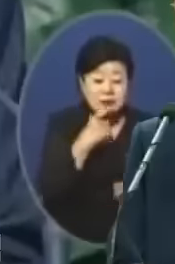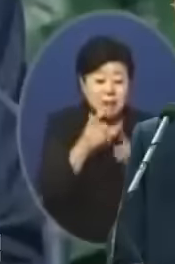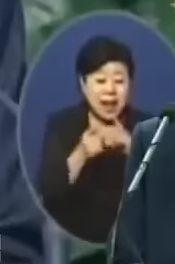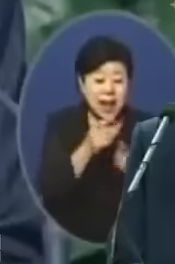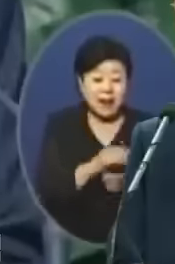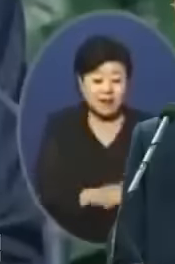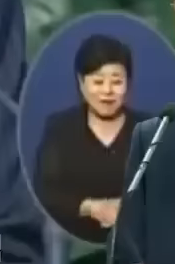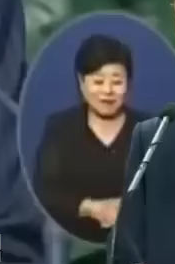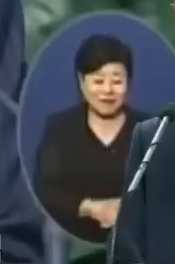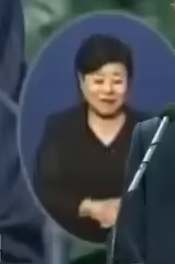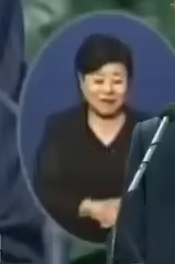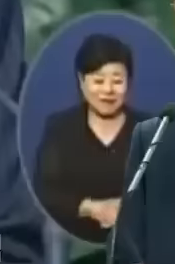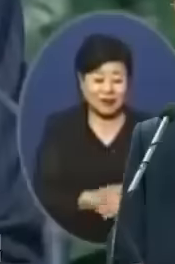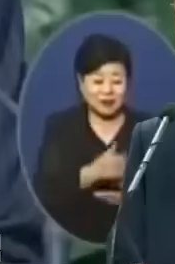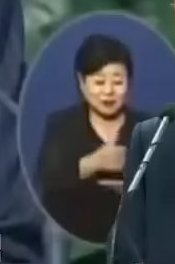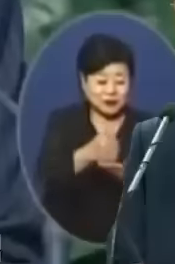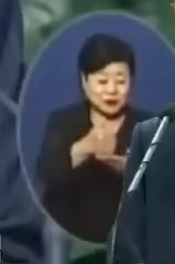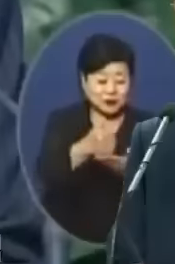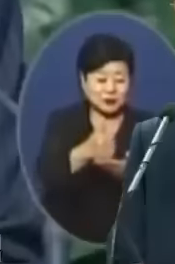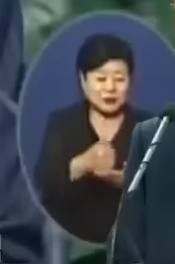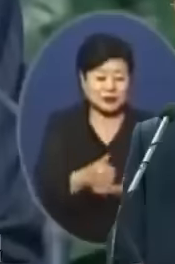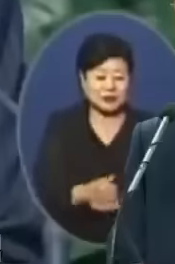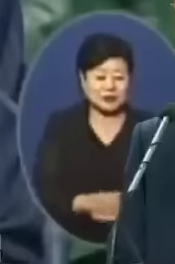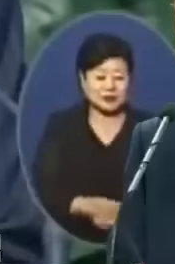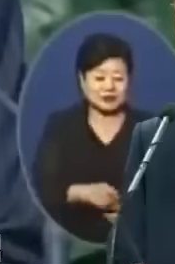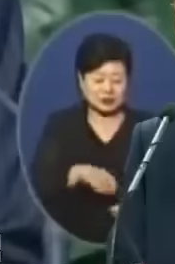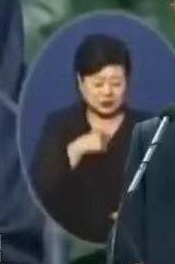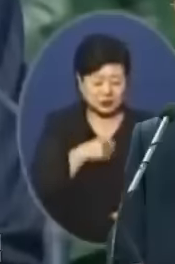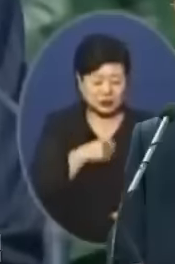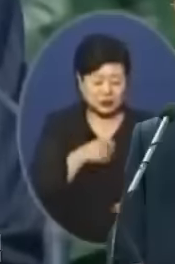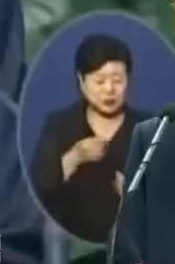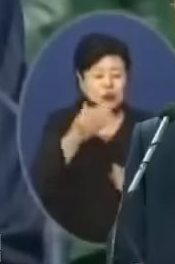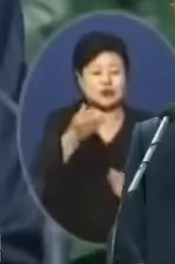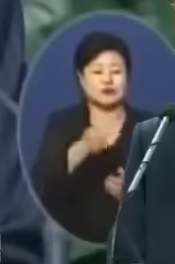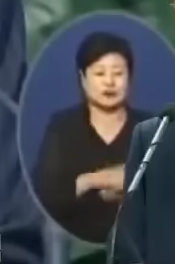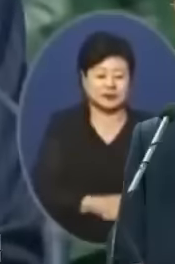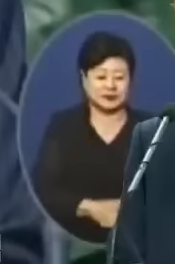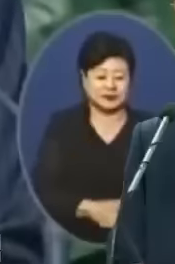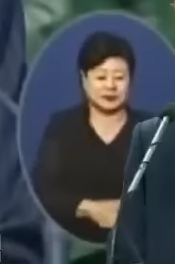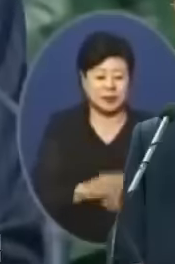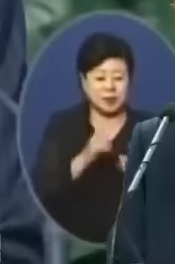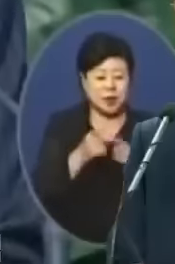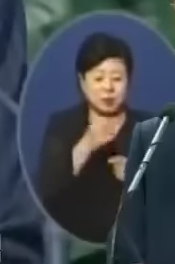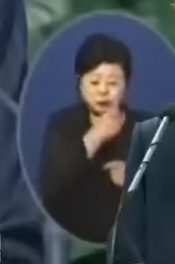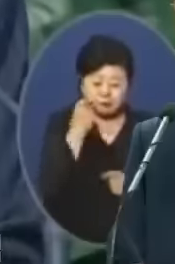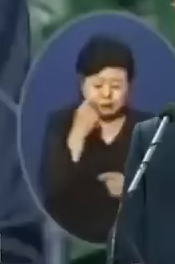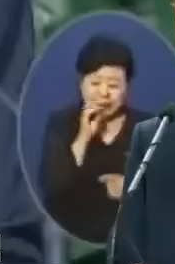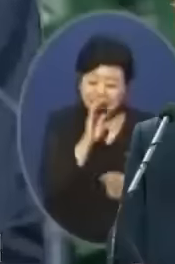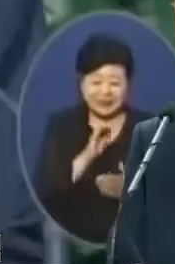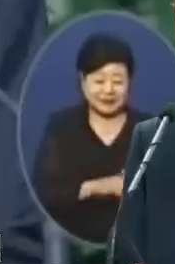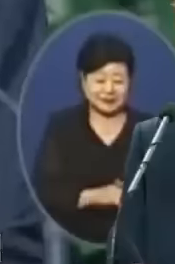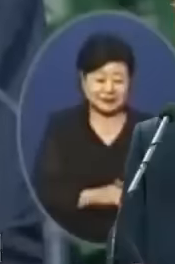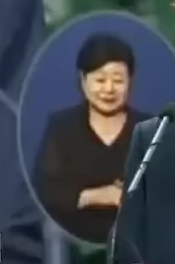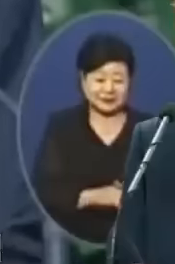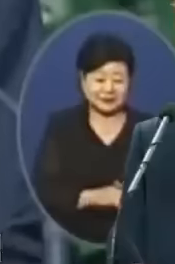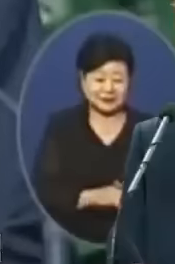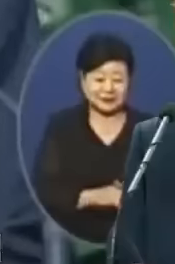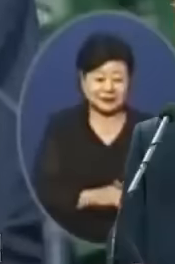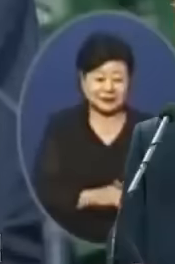말로 주님께서 우리를 의롭다고 하시고 구원을 해 주시는 것입니다. 말 안 하면 안 돼요. 아니 그럼